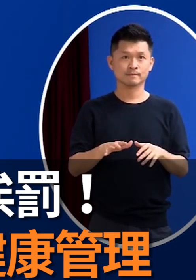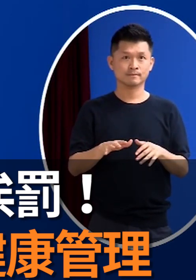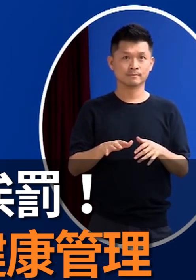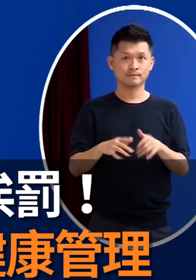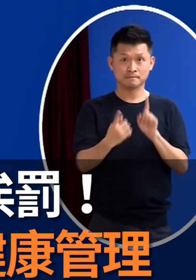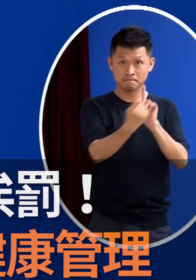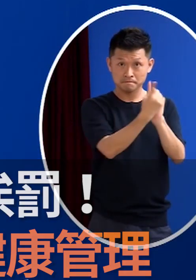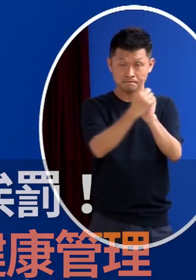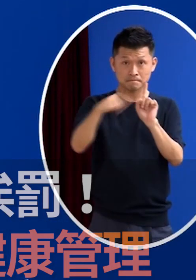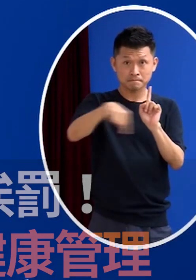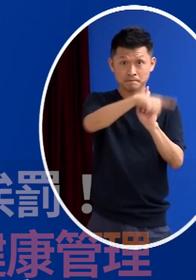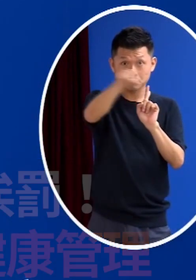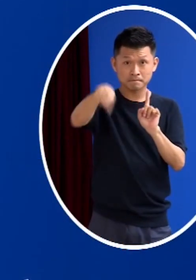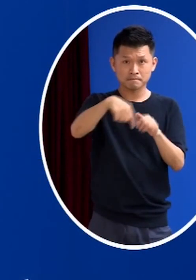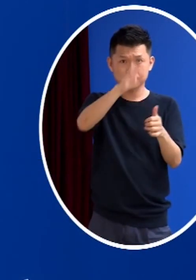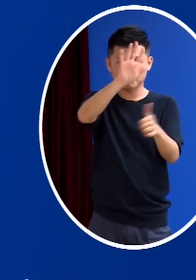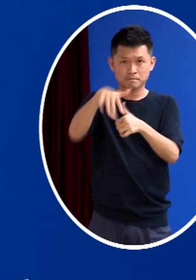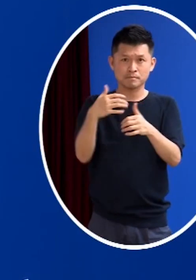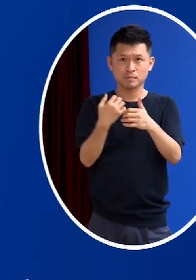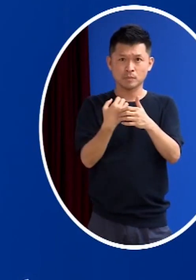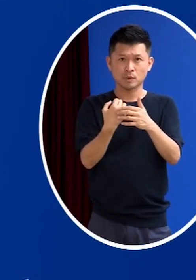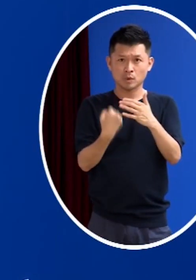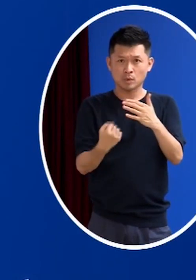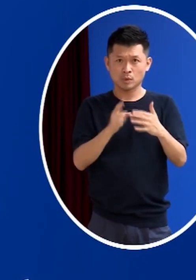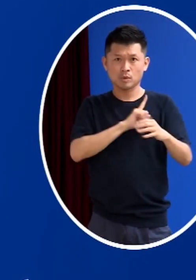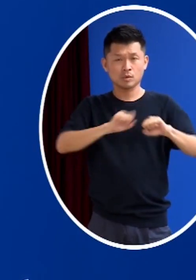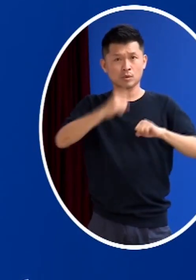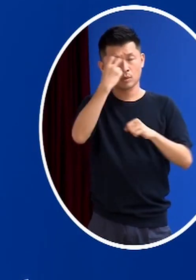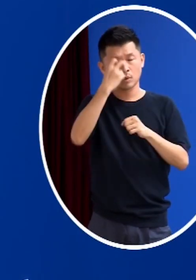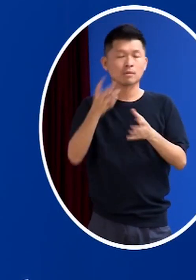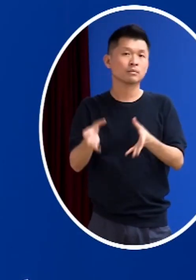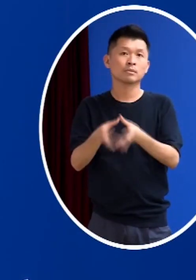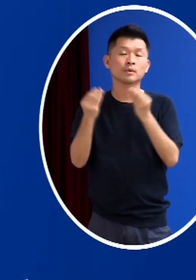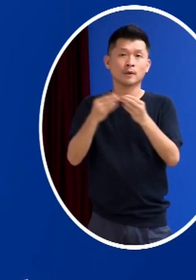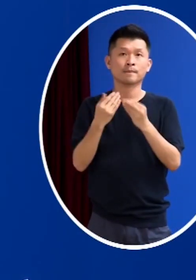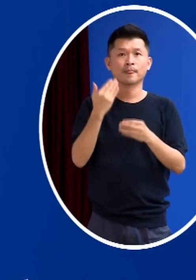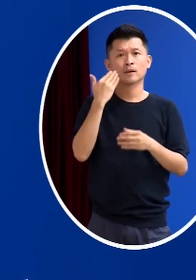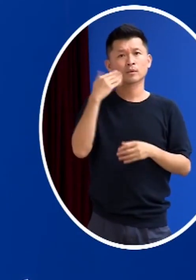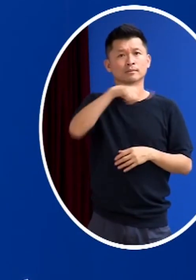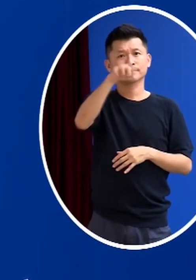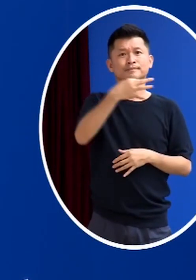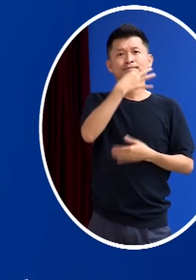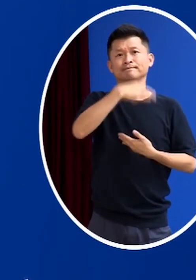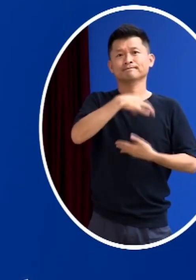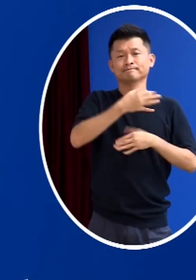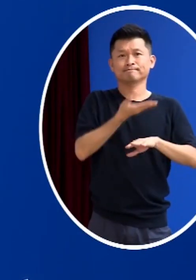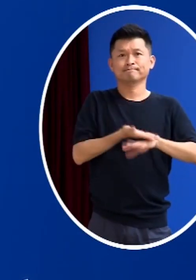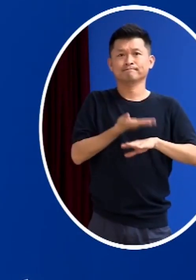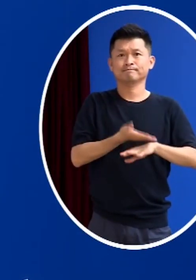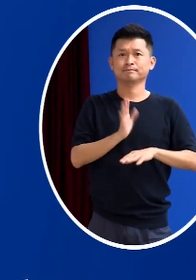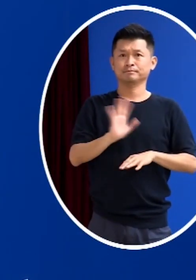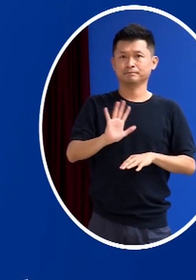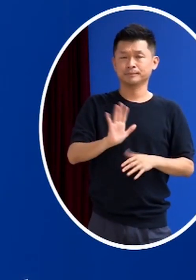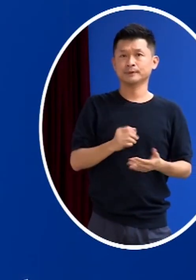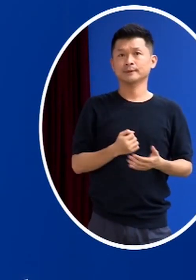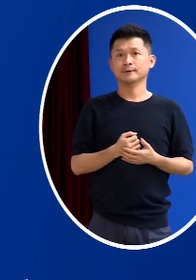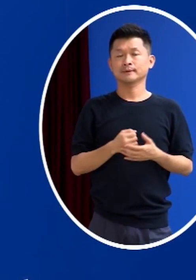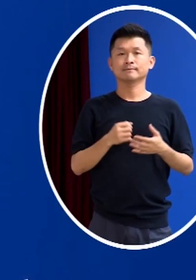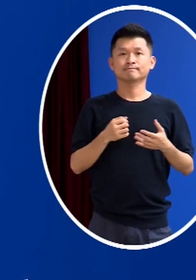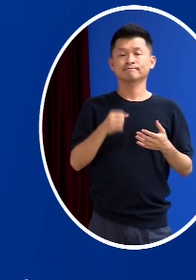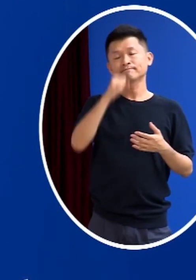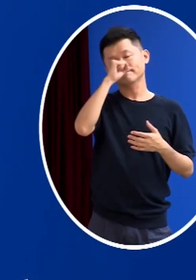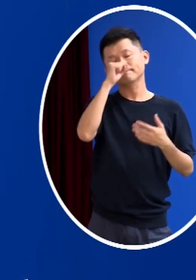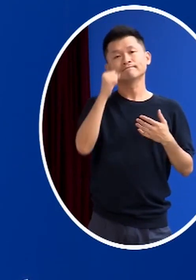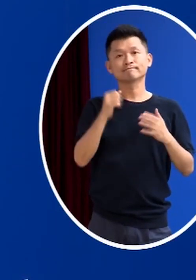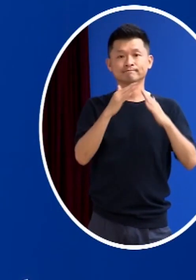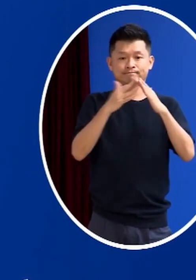任何的一个处理啊，只不过如果说大家如果不放心的话，那当然自主健康管理是一个必要的一个可以